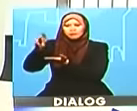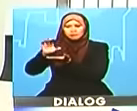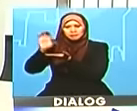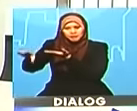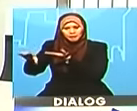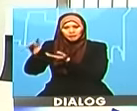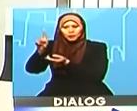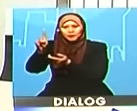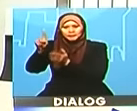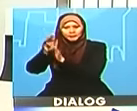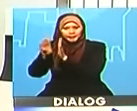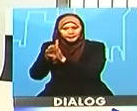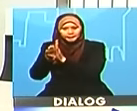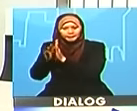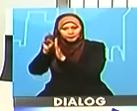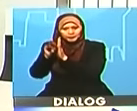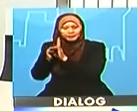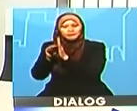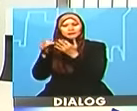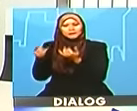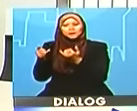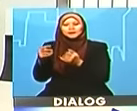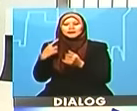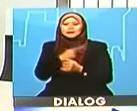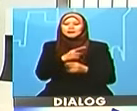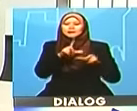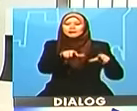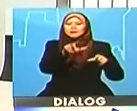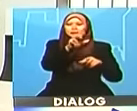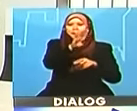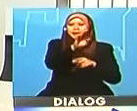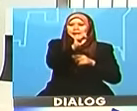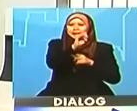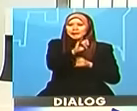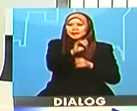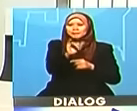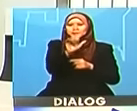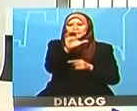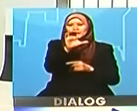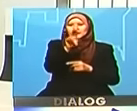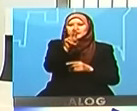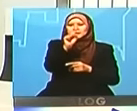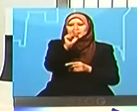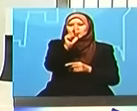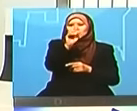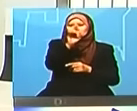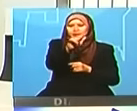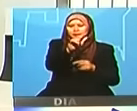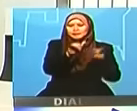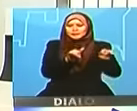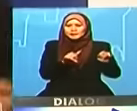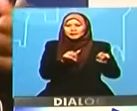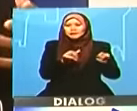Okay. Kemudian dalam perjanjian tu saya kata kita letaklah di BSI sebagai custodian. Okay. Ya. Hmm. Jadi kita letak di BSI,